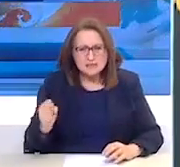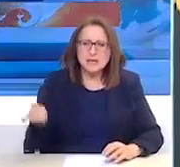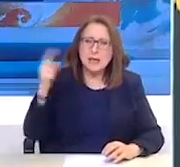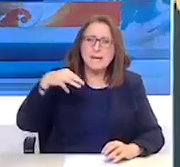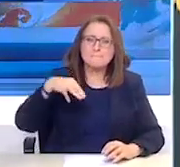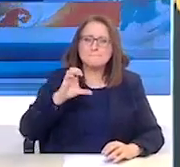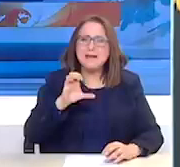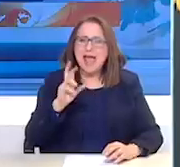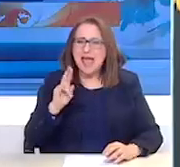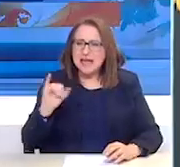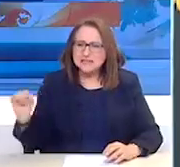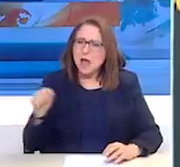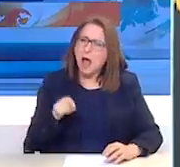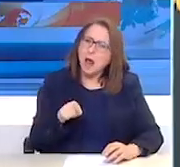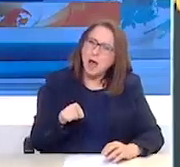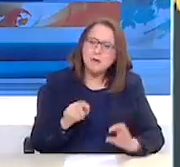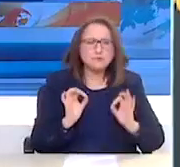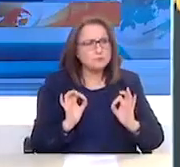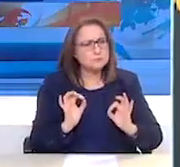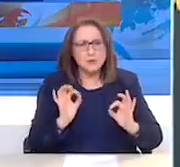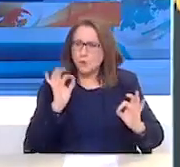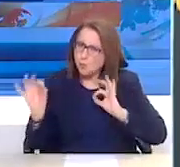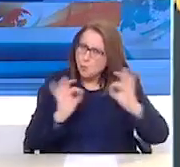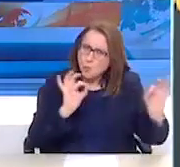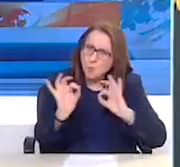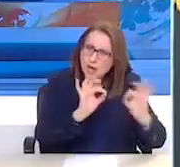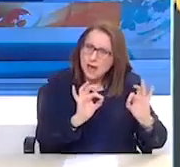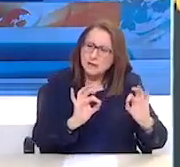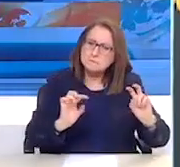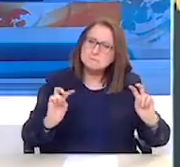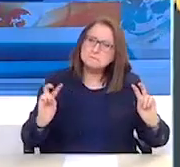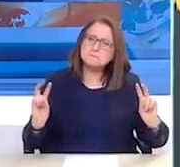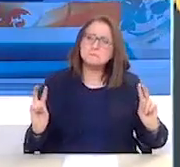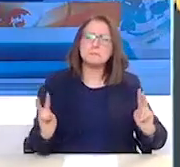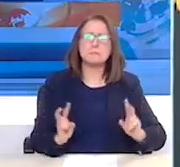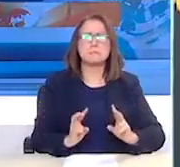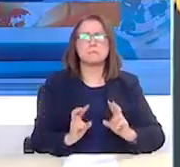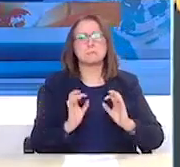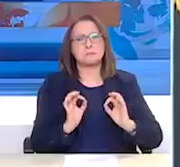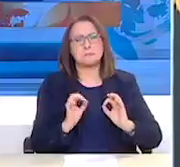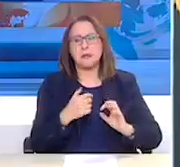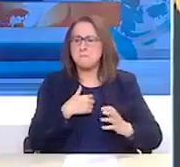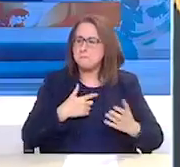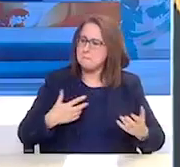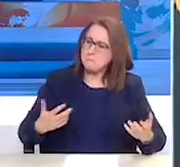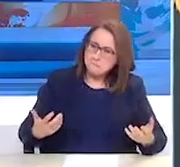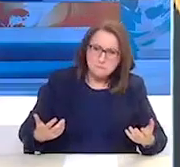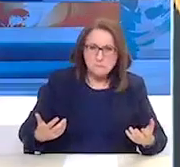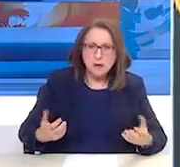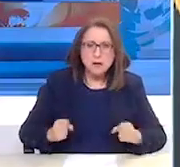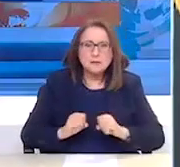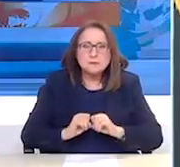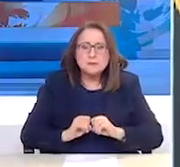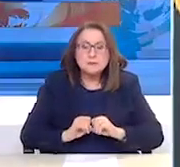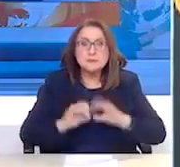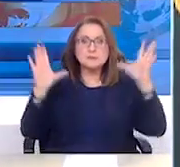την υψηλότερη μεταδοτικότητα από τον ιό της γρήπης που έχει αυτός ο ιός. Ήταν κάπως μία αναμενόμενο, μία έκπληξη αυτός ο ιός